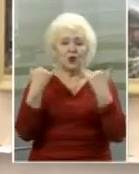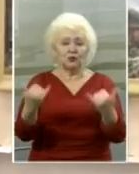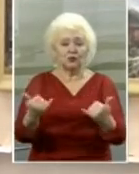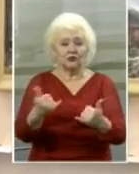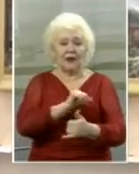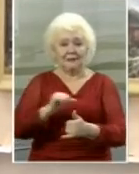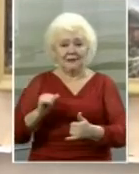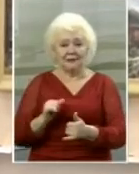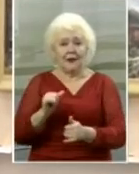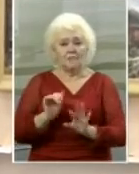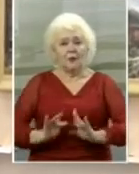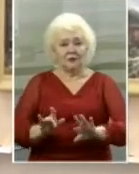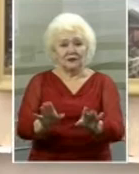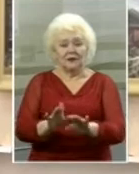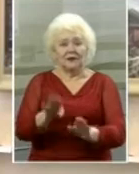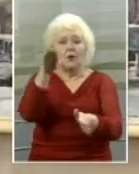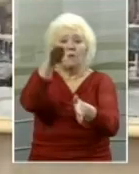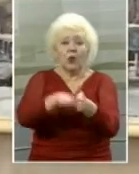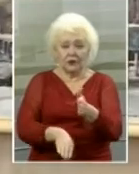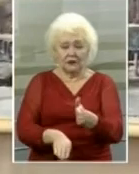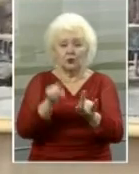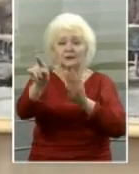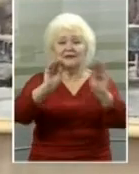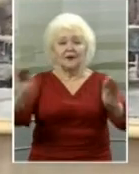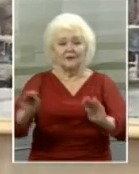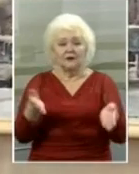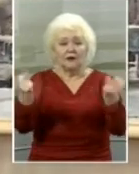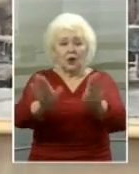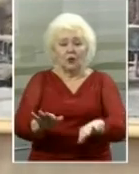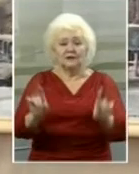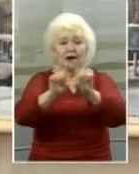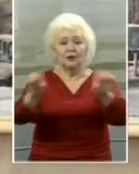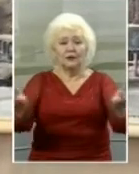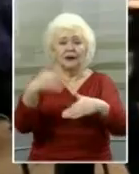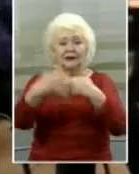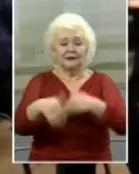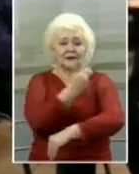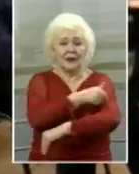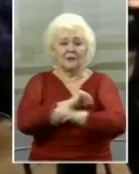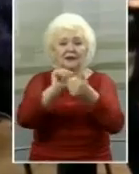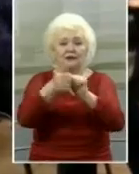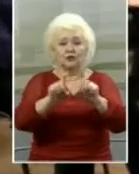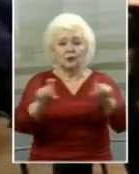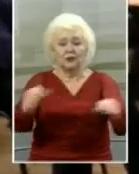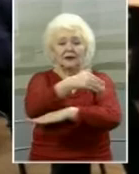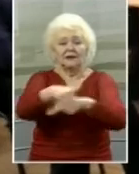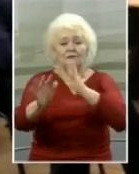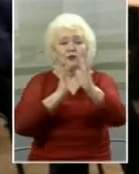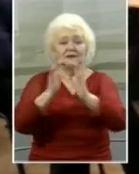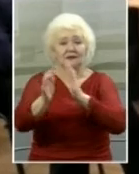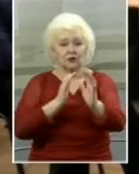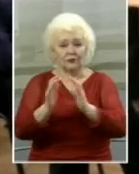але насправді погіршено. Ця виставка – остання у приміщенні Херсонської медичної бібліотеки на вулиці